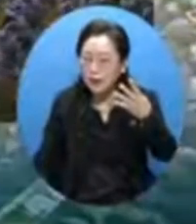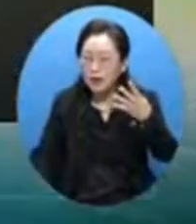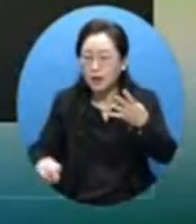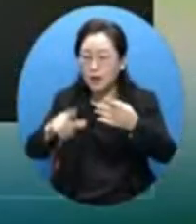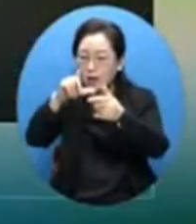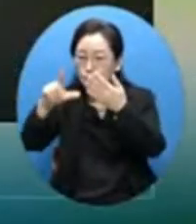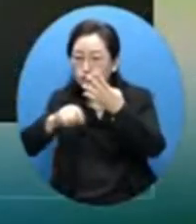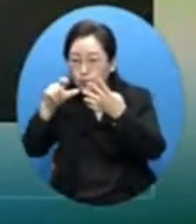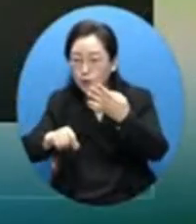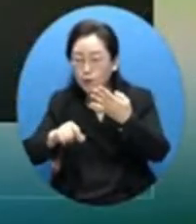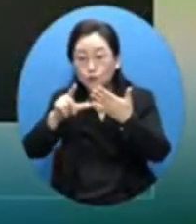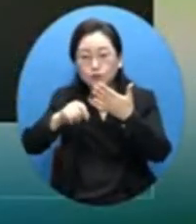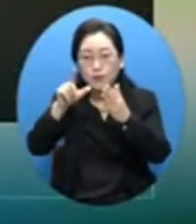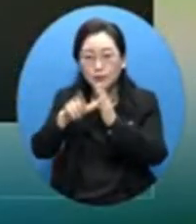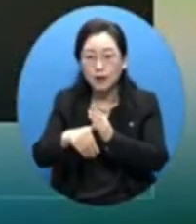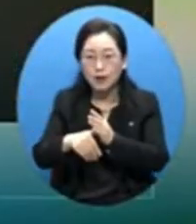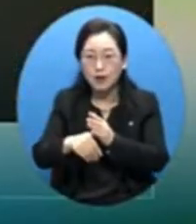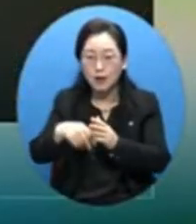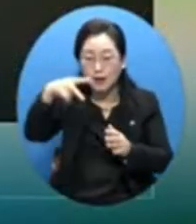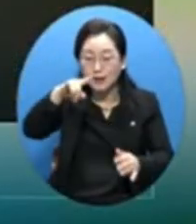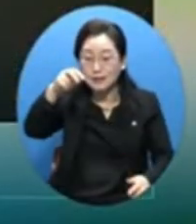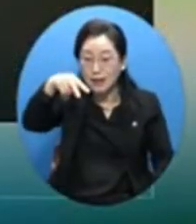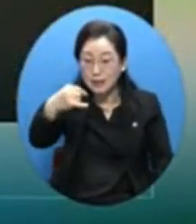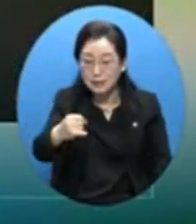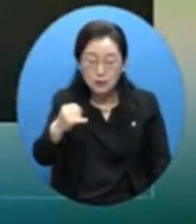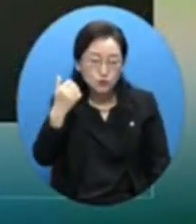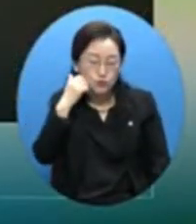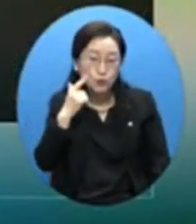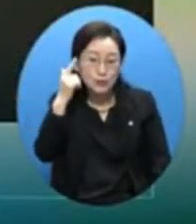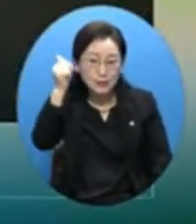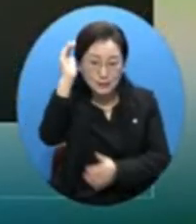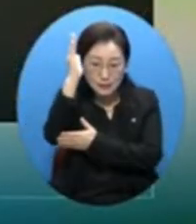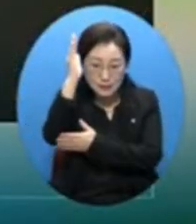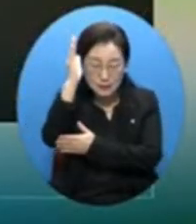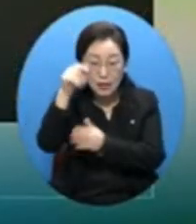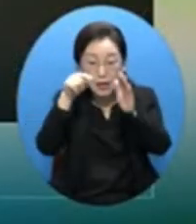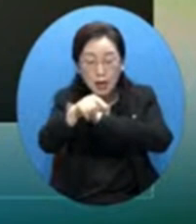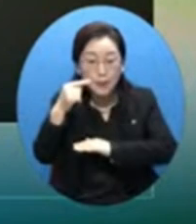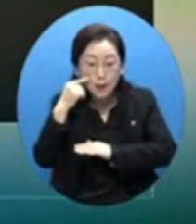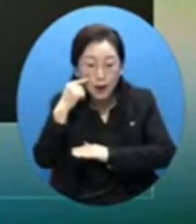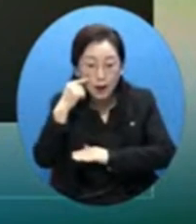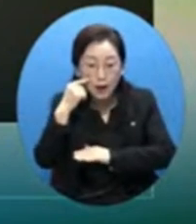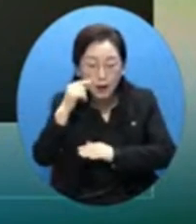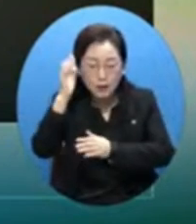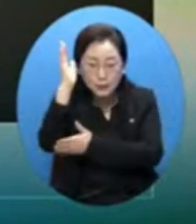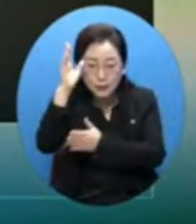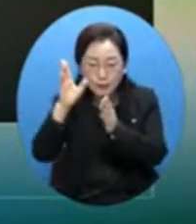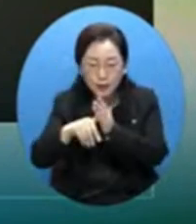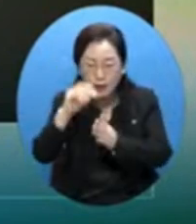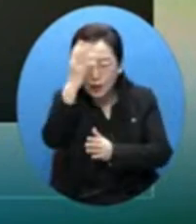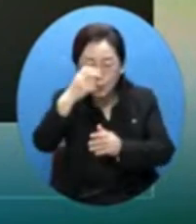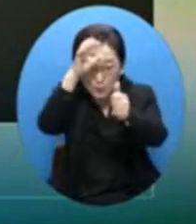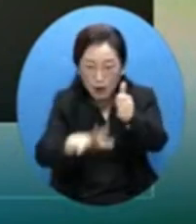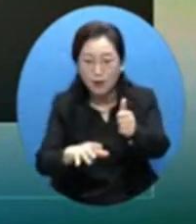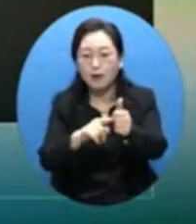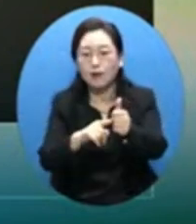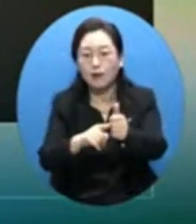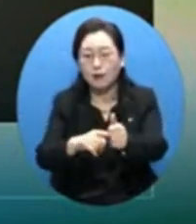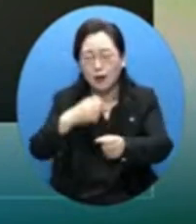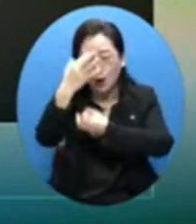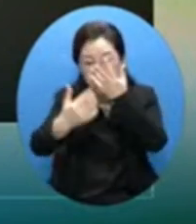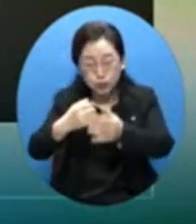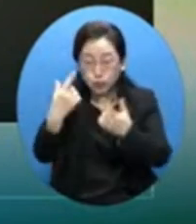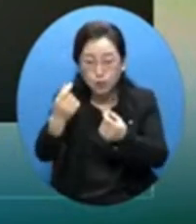조슈아 목사님이 인도한 집회에 참석해서 성령의 은혜를 받았습니다. 이 조슈아 목사님께서 불을 토하는 말씀을 전하셨을 때 거기